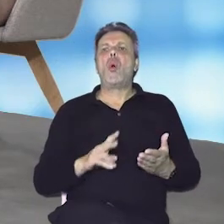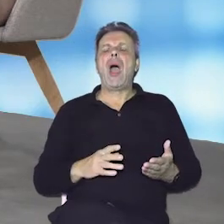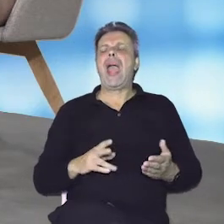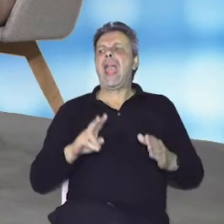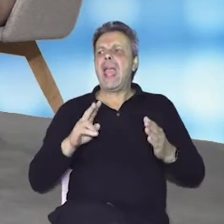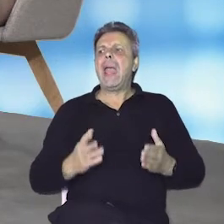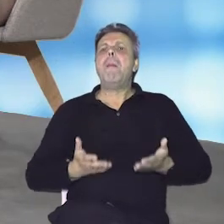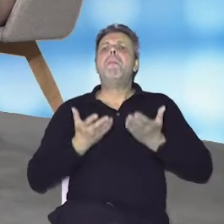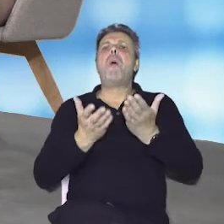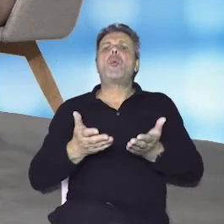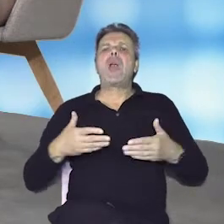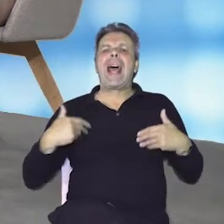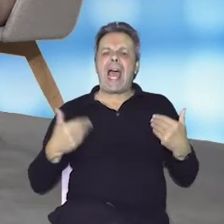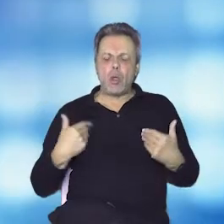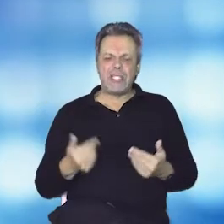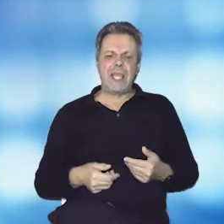poruka radosti.